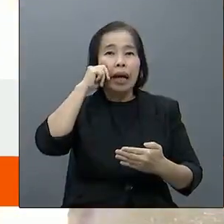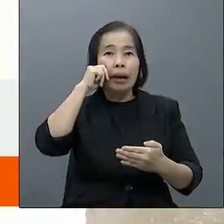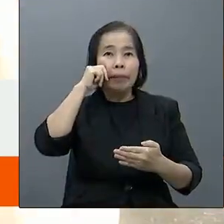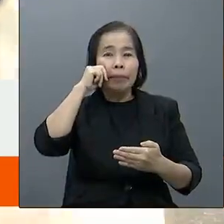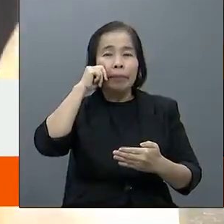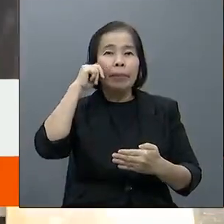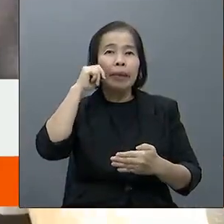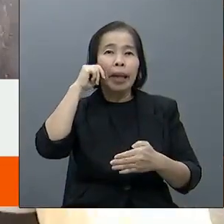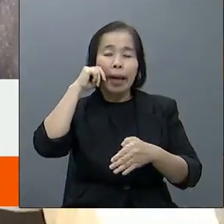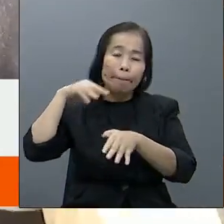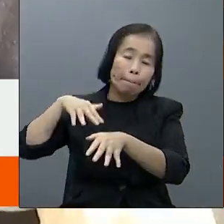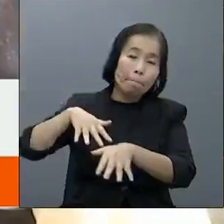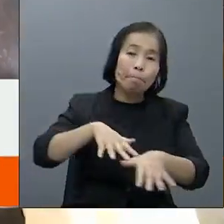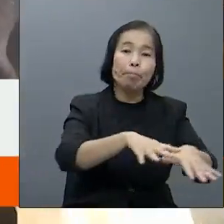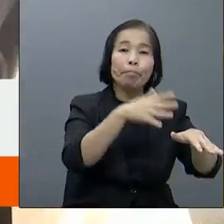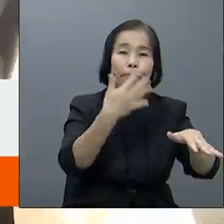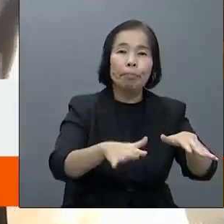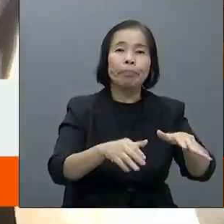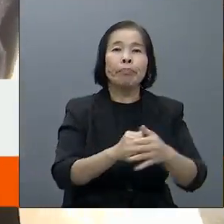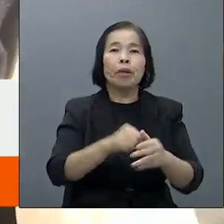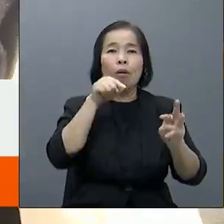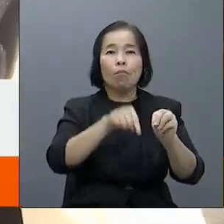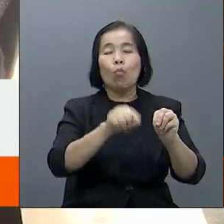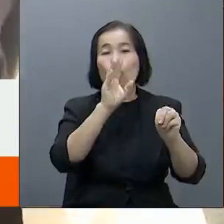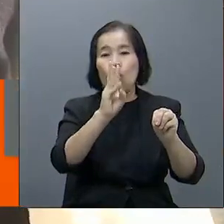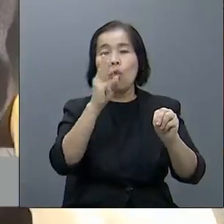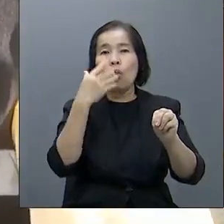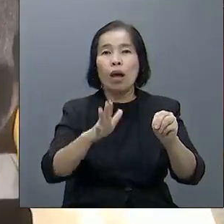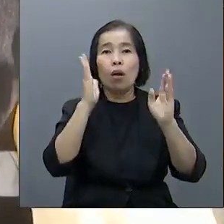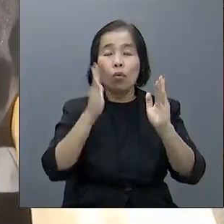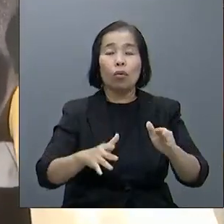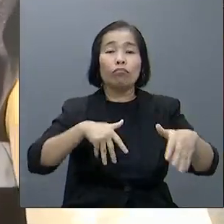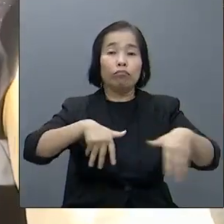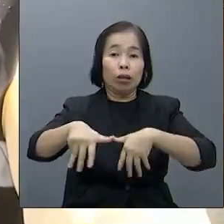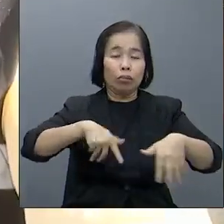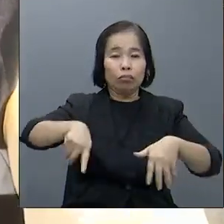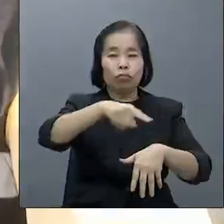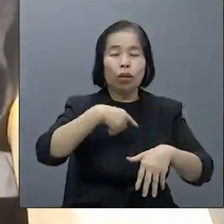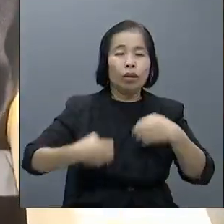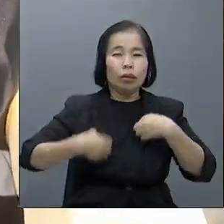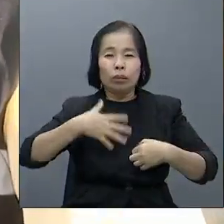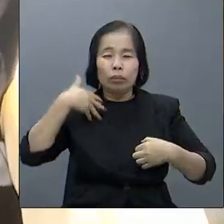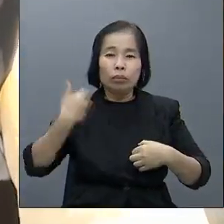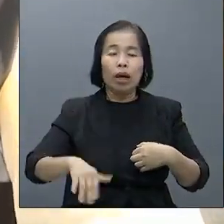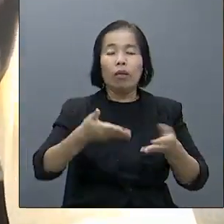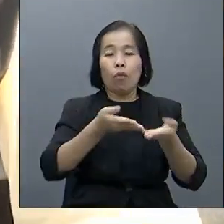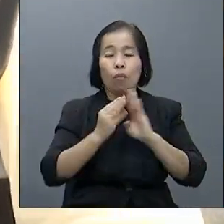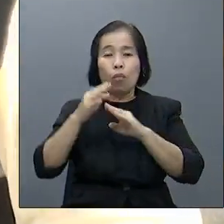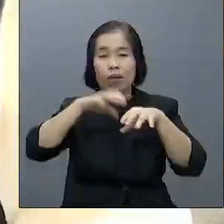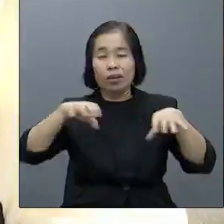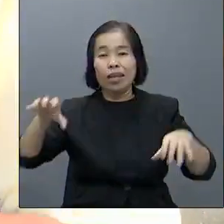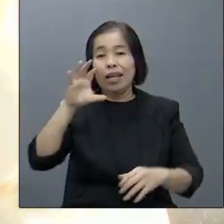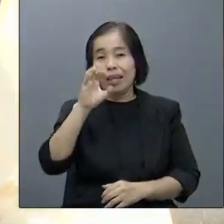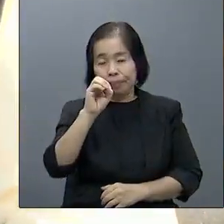ที่นะครับตำบลวังใหญ่ที่หมู่ที่6นะครับซึ่งมีประชากรได้รับผลกระทบประมาณ50ครัวเรือนนะครับแ